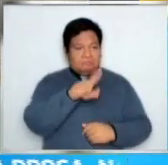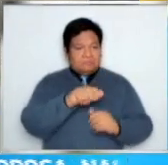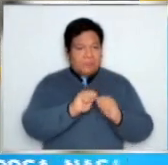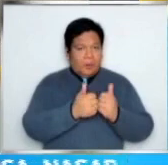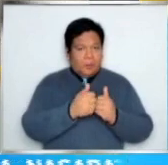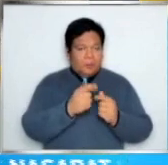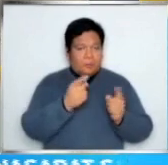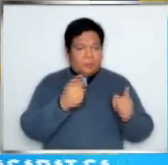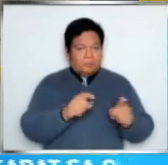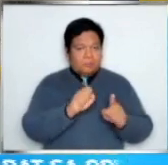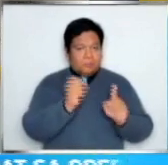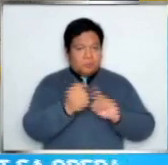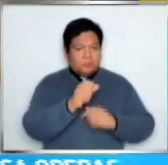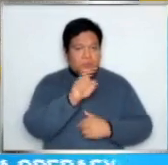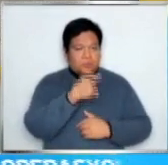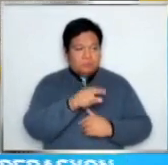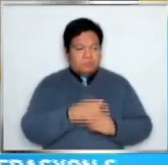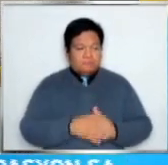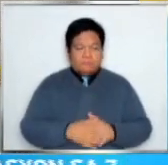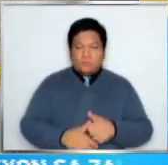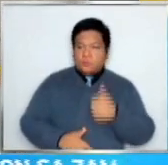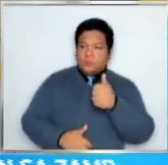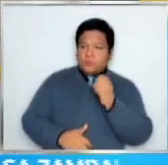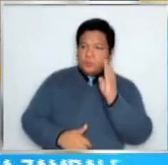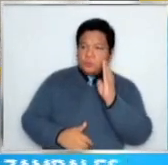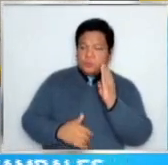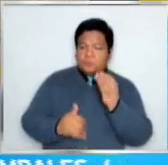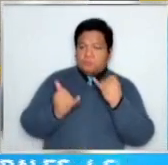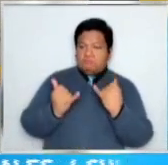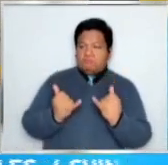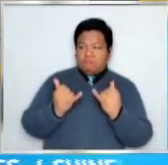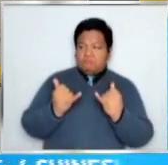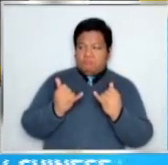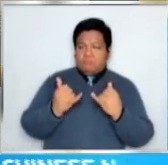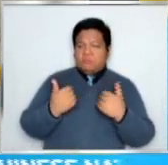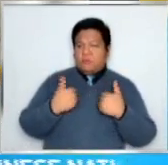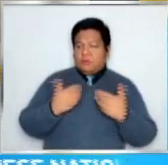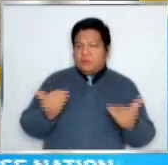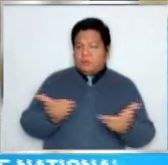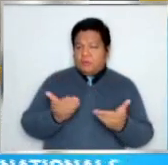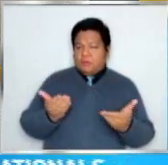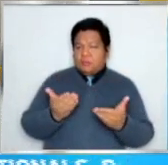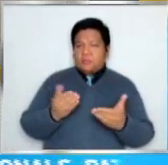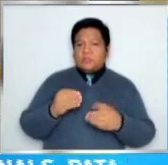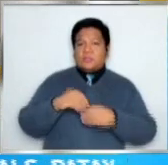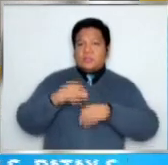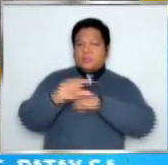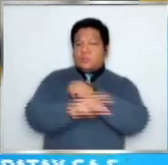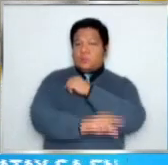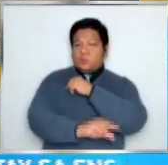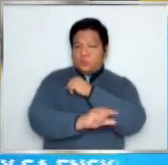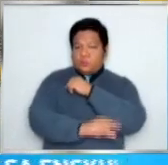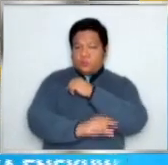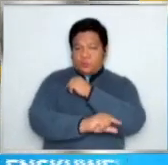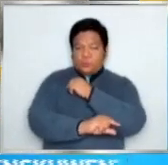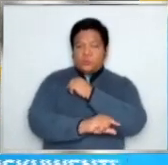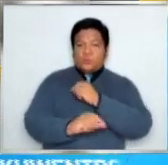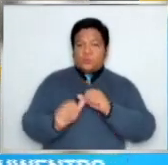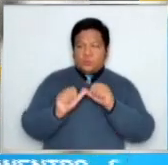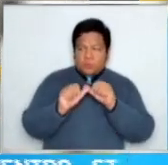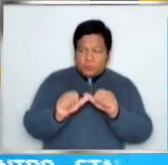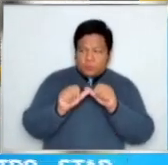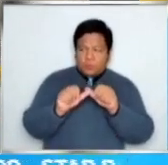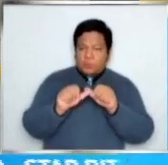Yes, Rafi, magandang tanghali. Sa ngayon ay nandito tayo sa bayan ng Atimonan, Quezon, kung saan ay patuloy ang pagbugso ng malakas na